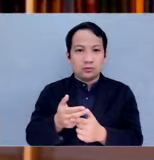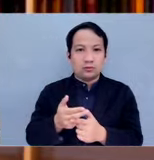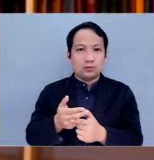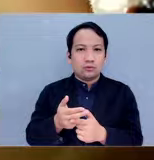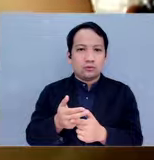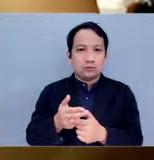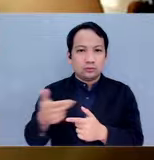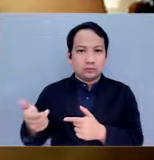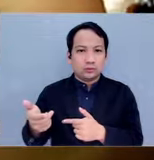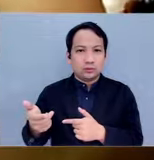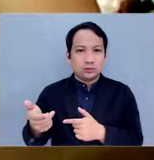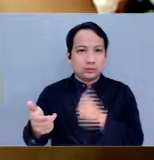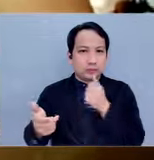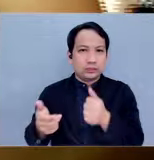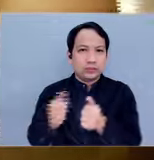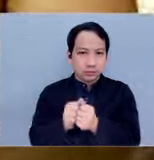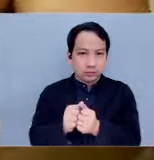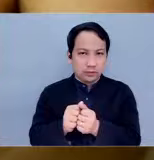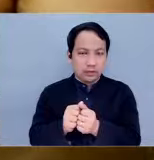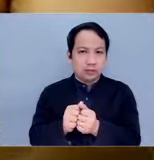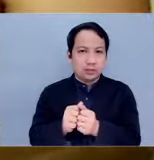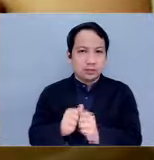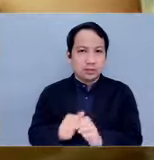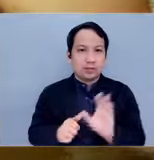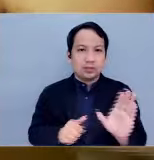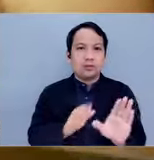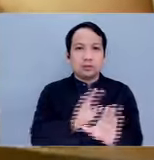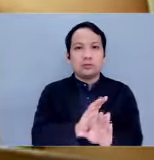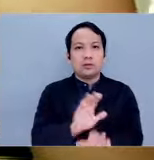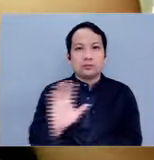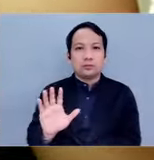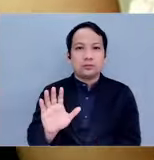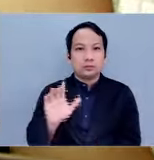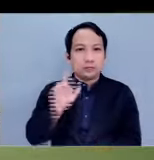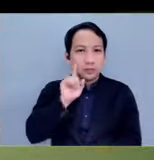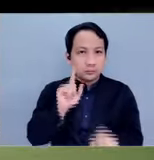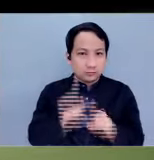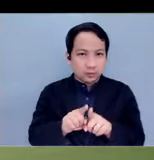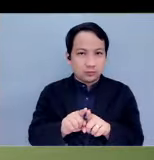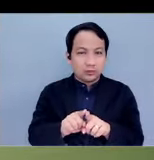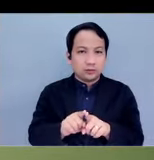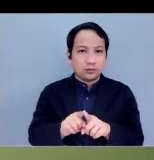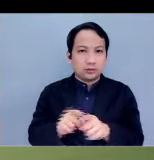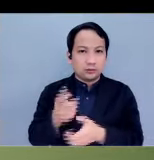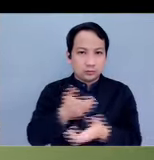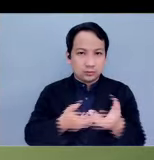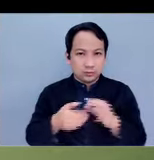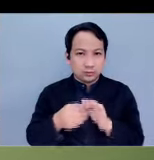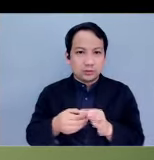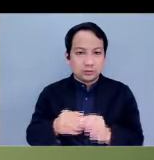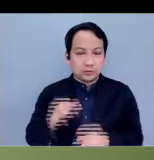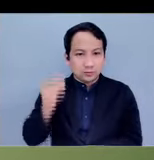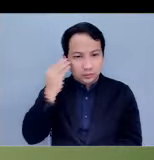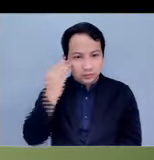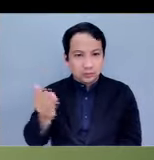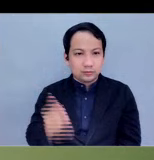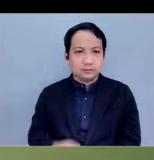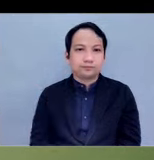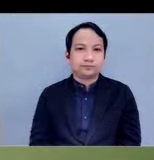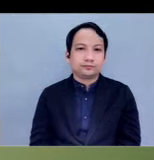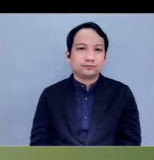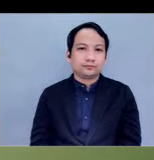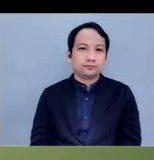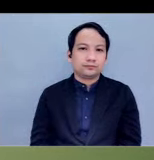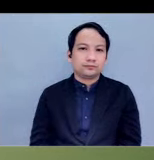at excluded o hindi kasama ang kanyang mga kapatid at collateral relatives. Ibig sabihin, kung walang